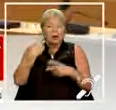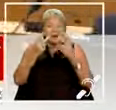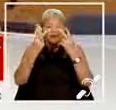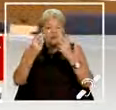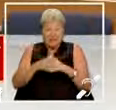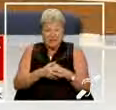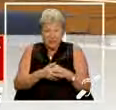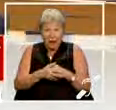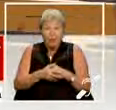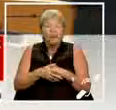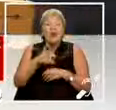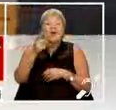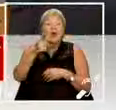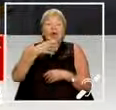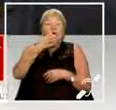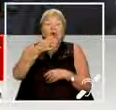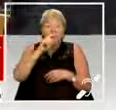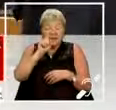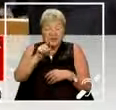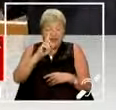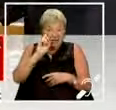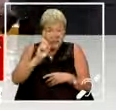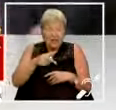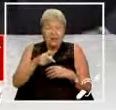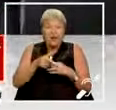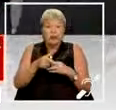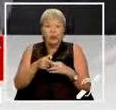urmare, acest summit ar trebui cumva să